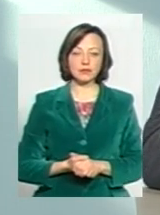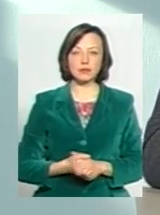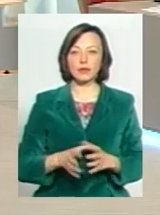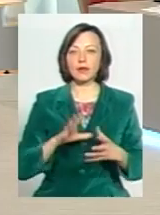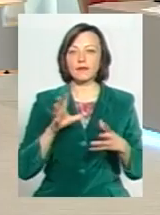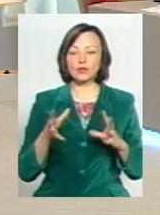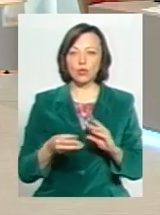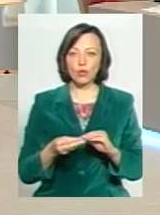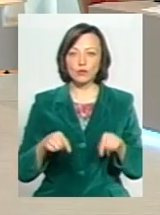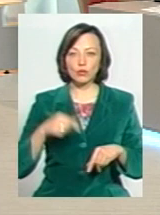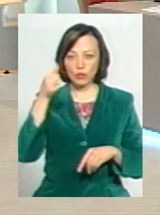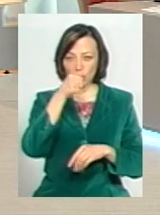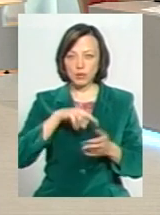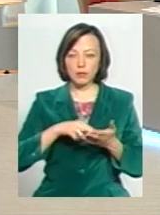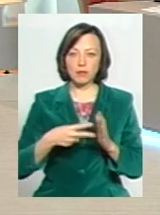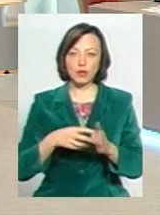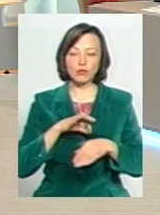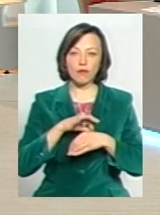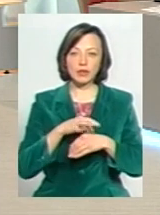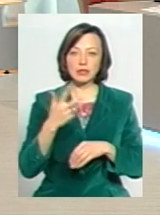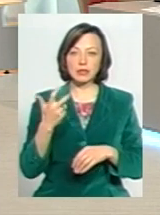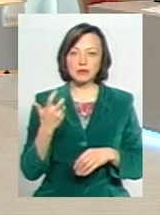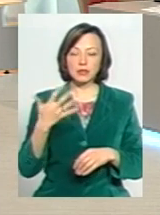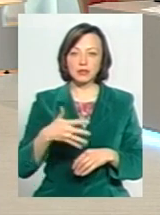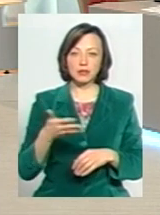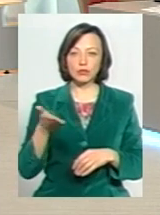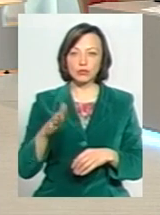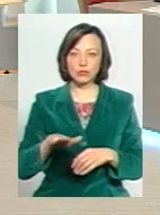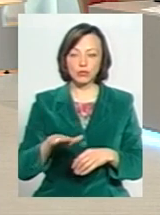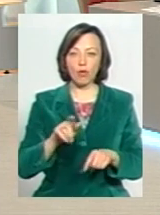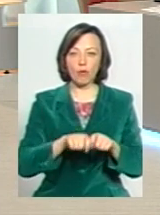Всього в цьому році передбачено провести